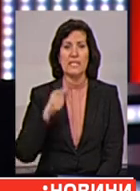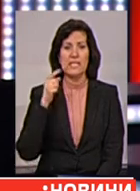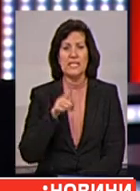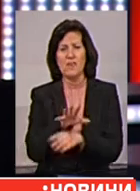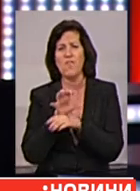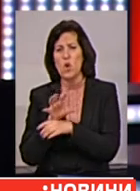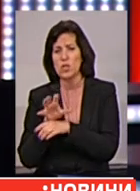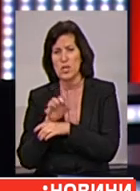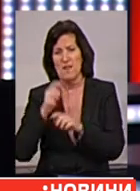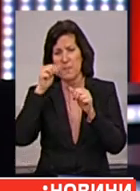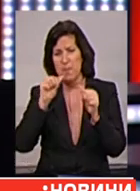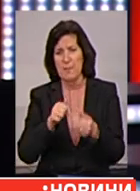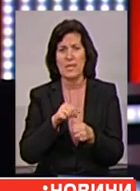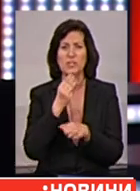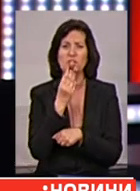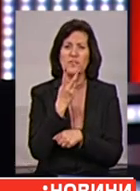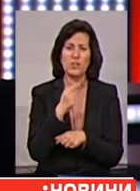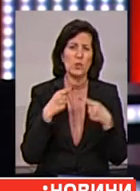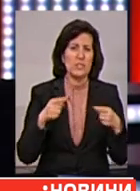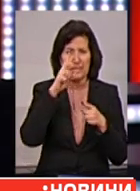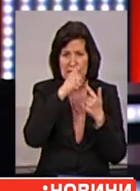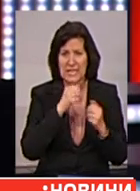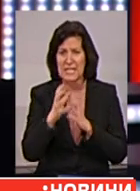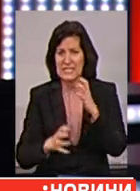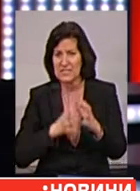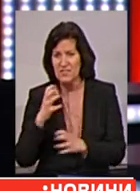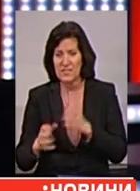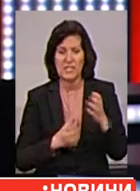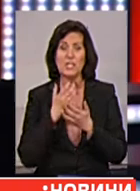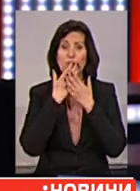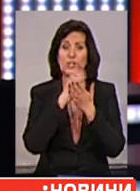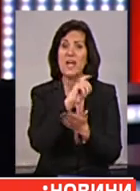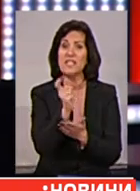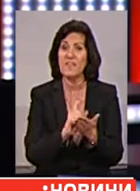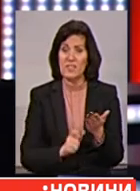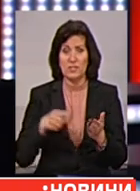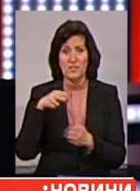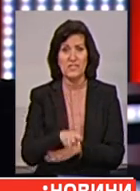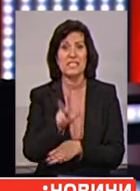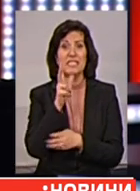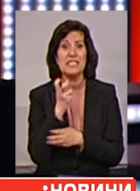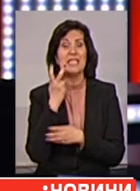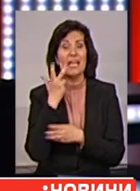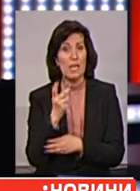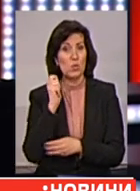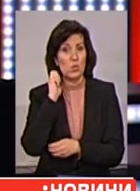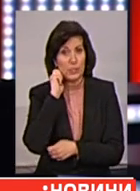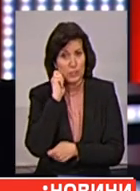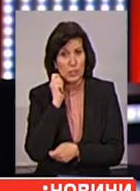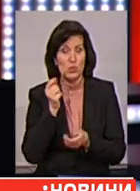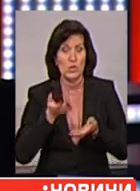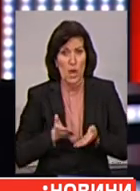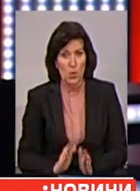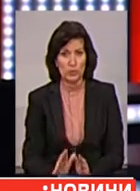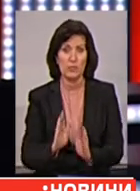Чи фотографії пам'ятників Шевченку з різних країн світу та читання його віршів. У 203-ю річницю народження поета у центрі Києва